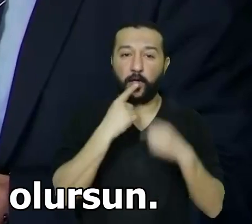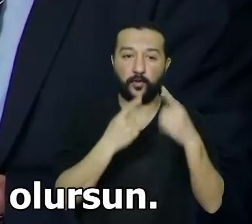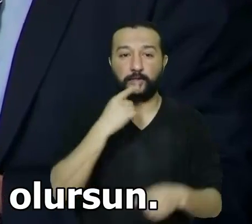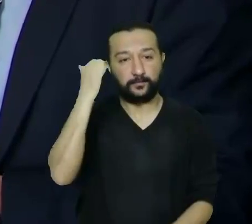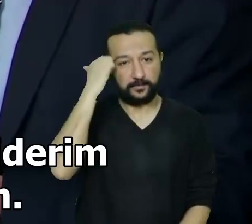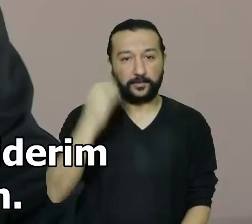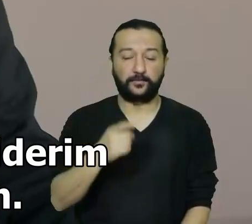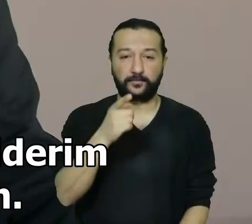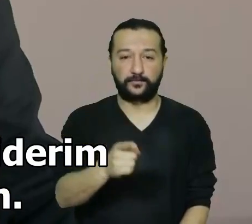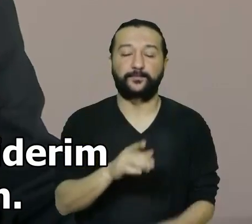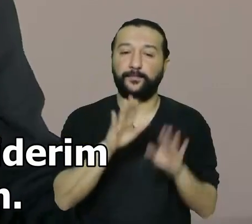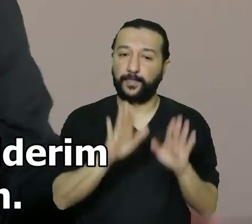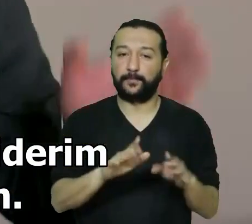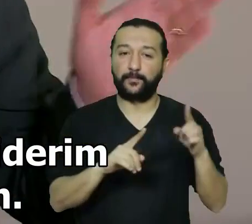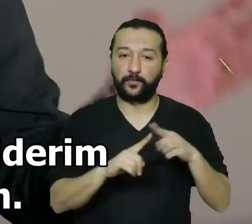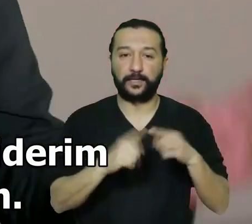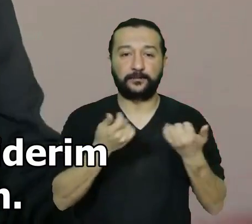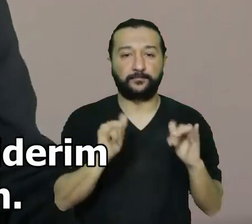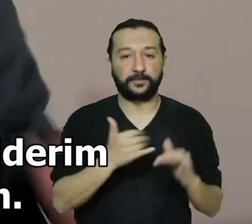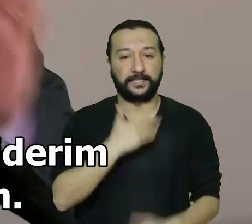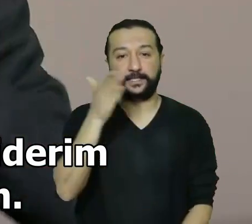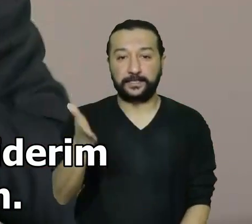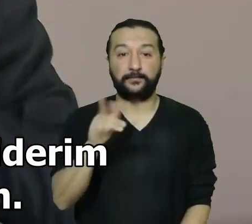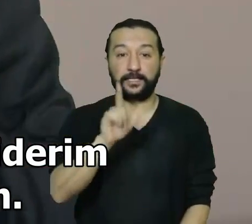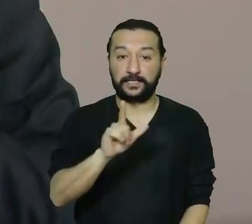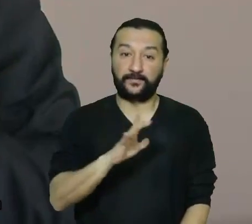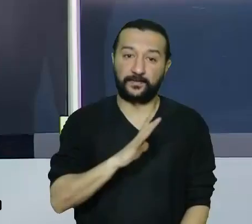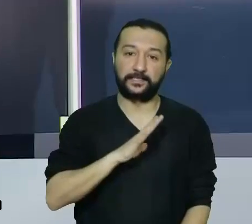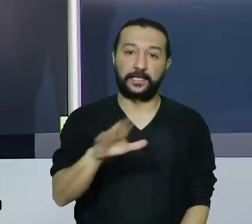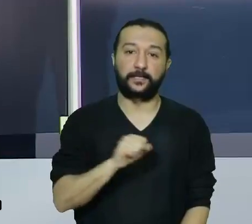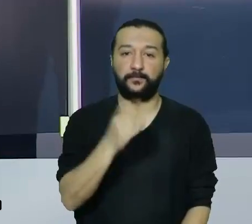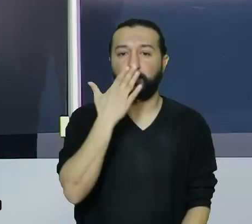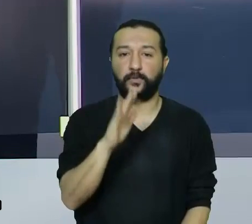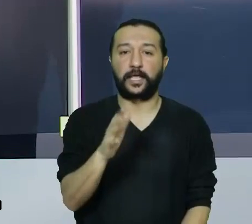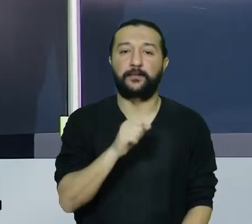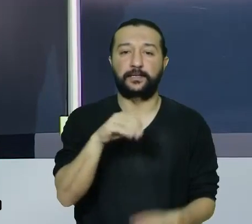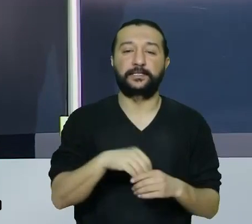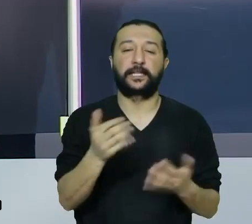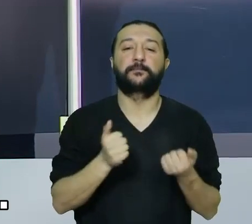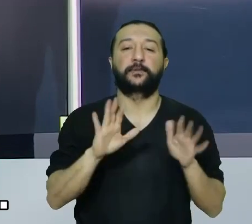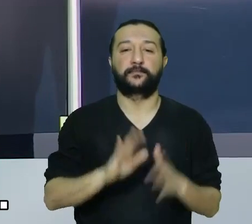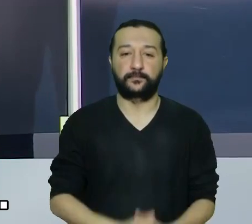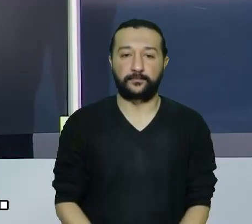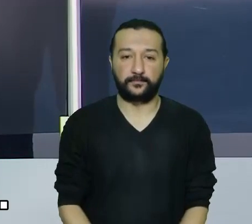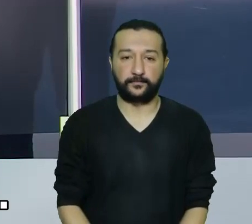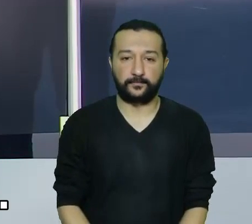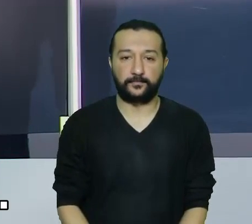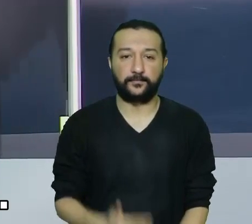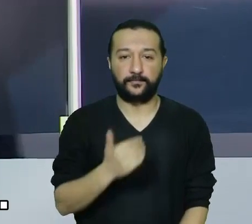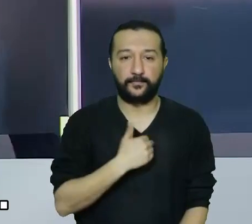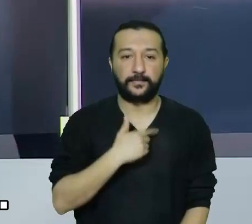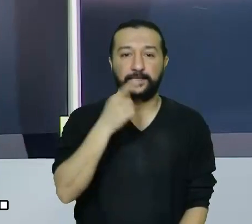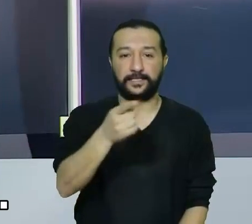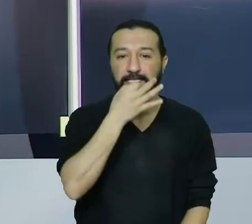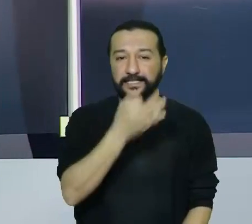da pişman olursun. Tamam Tuğba'cığım, iş çıkışı giderim. Ama ihtiyacım varsa alırım. Yoksa almak için almam. Benden sana